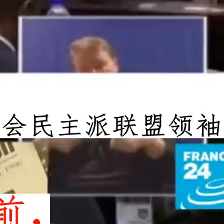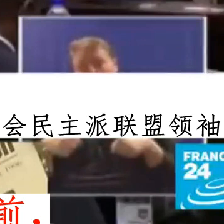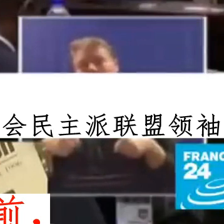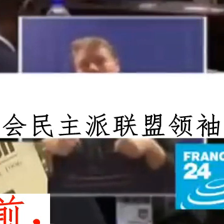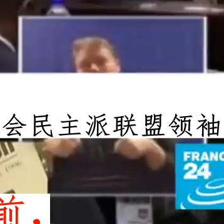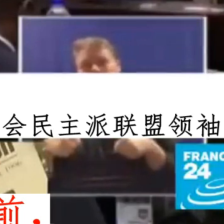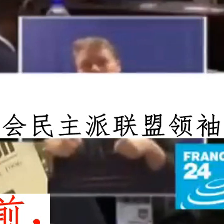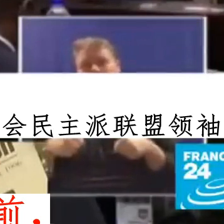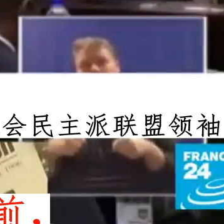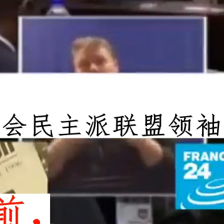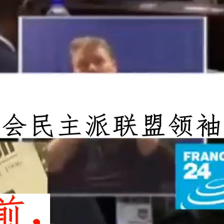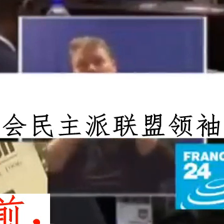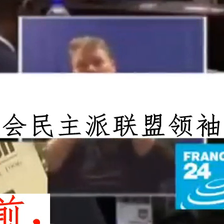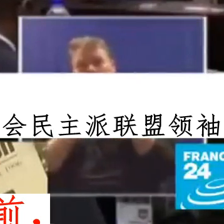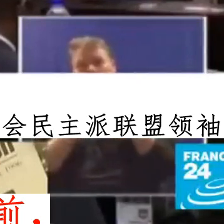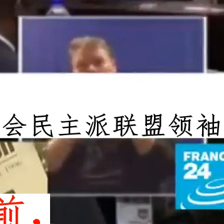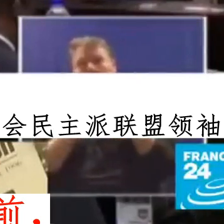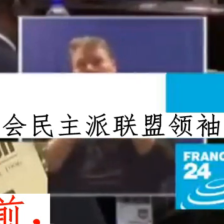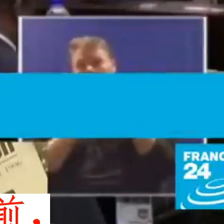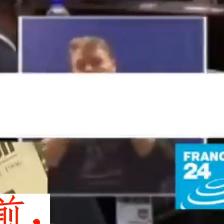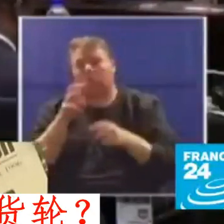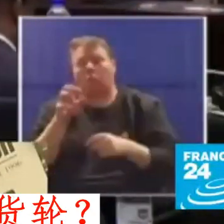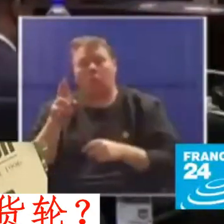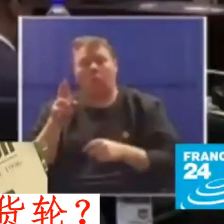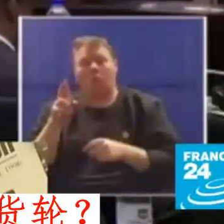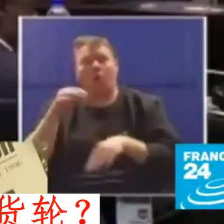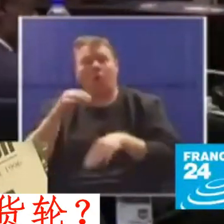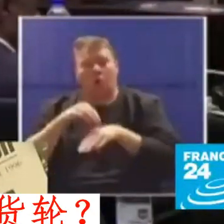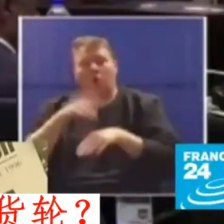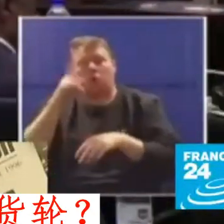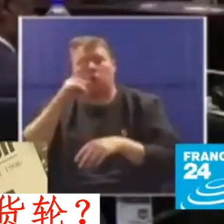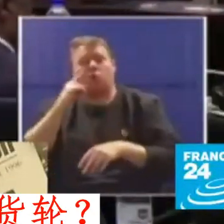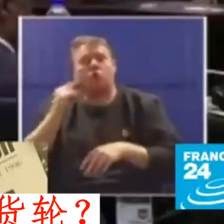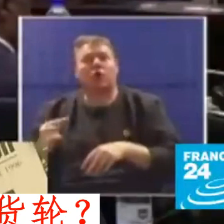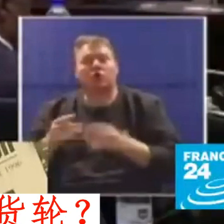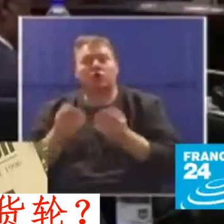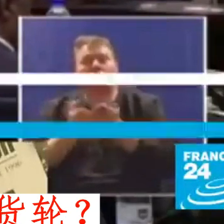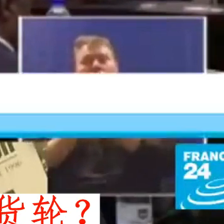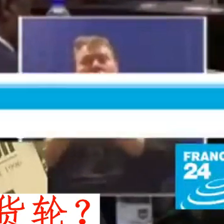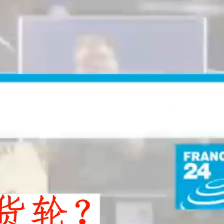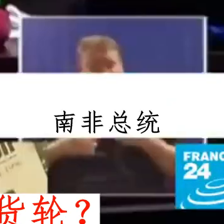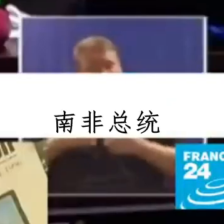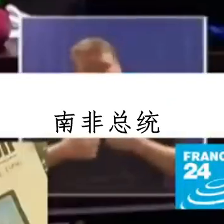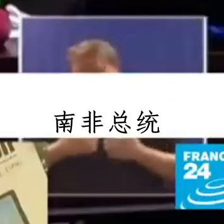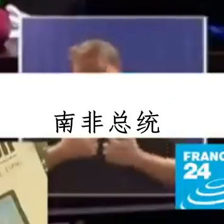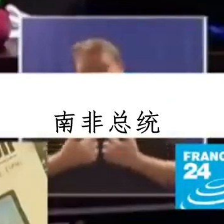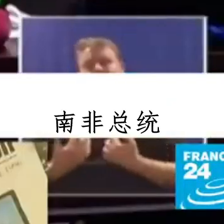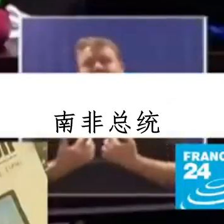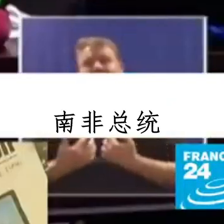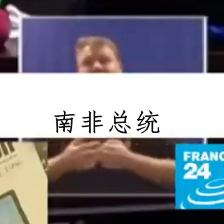monsieur le Président pouvez-vous nous confirmer si les armes de guerre ont été chargées à bord d'un navire russe avant qu'il ne quitte le cap